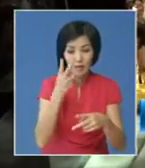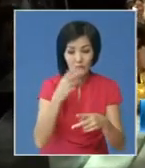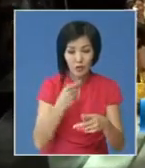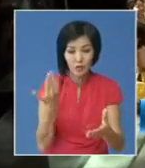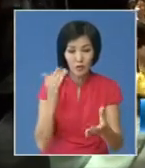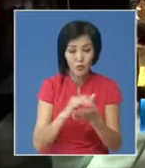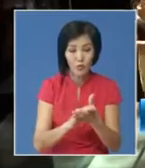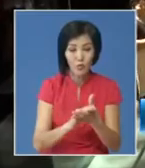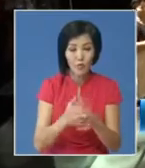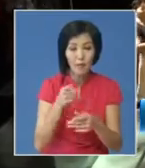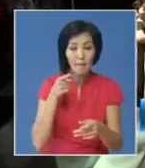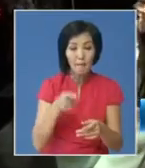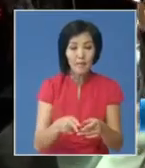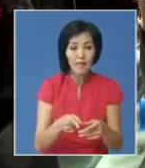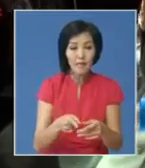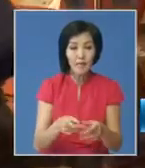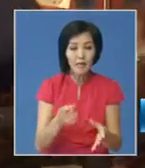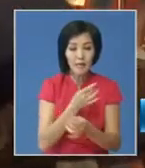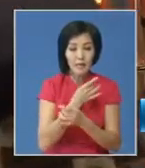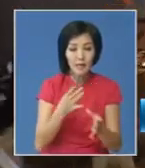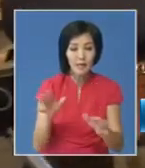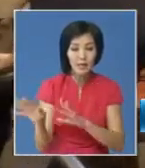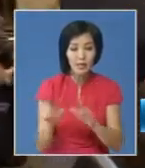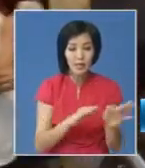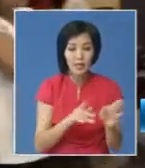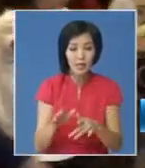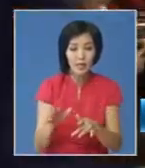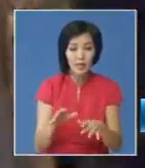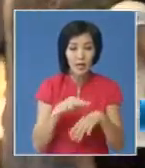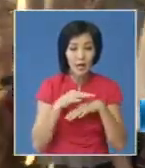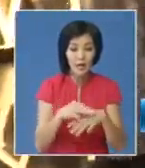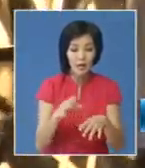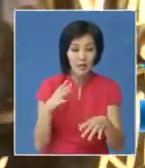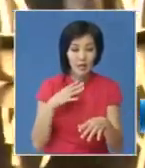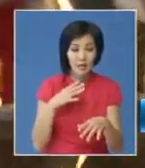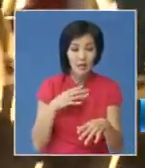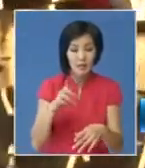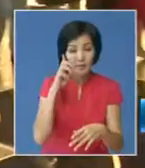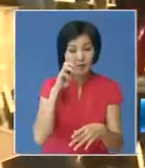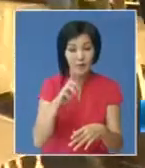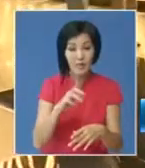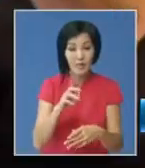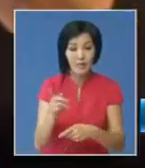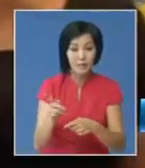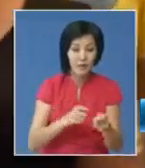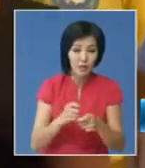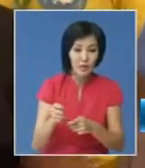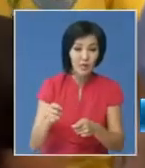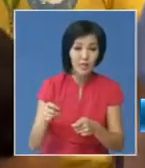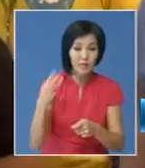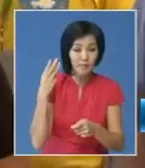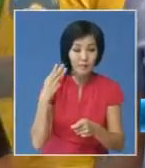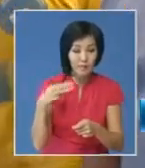ішінде павильондарда мыңдаған мәдени сауықтыру және іскерлік шаралар өтті. Мемлекет басшылары, министрлер, халықаралық